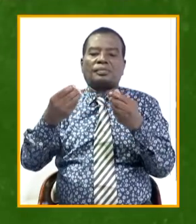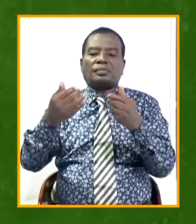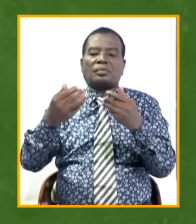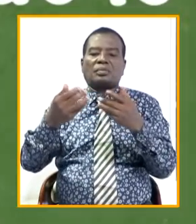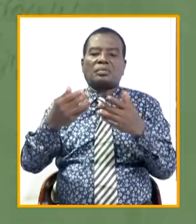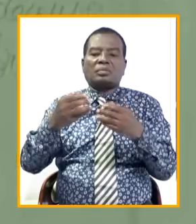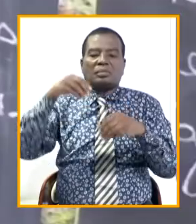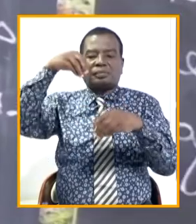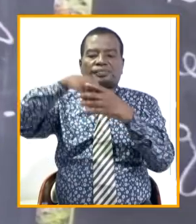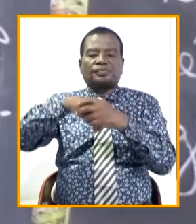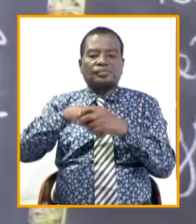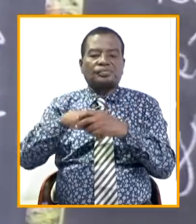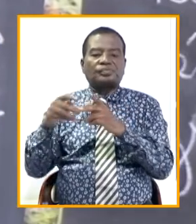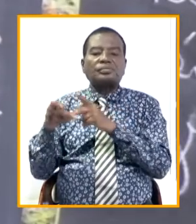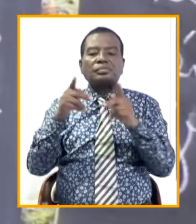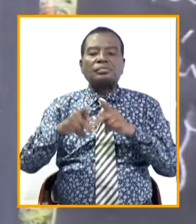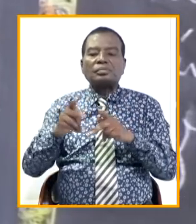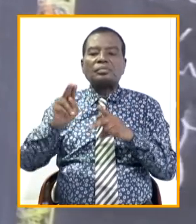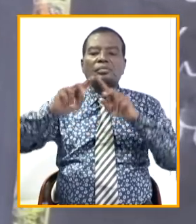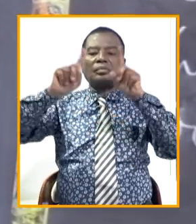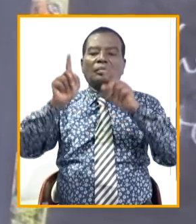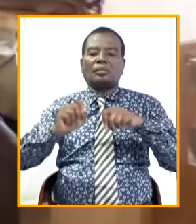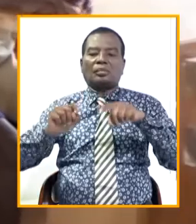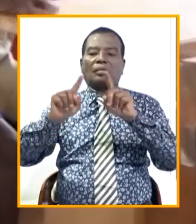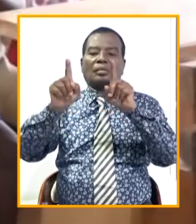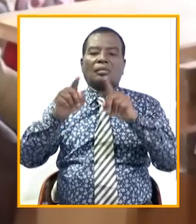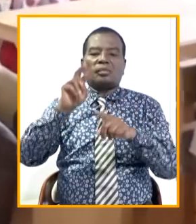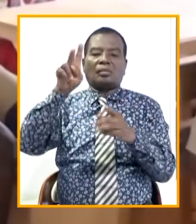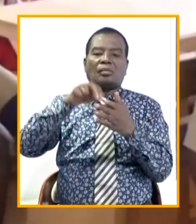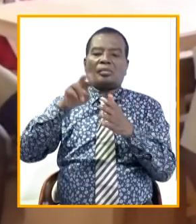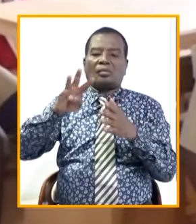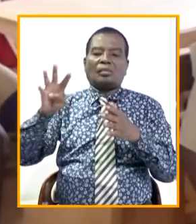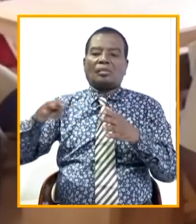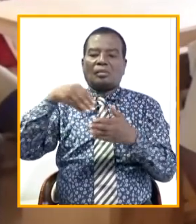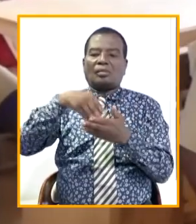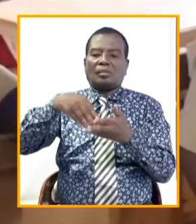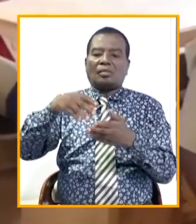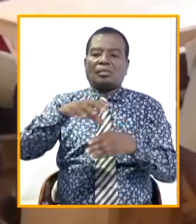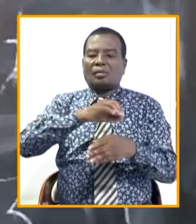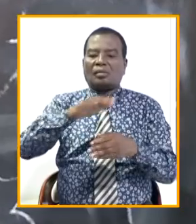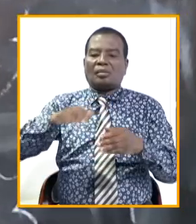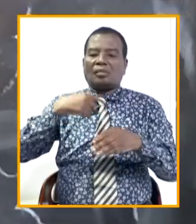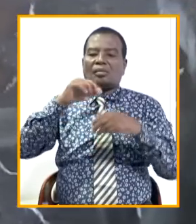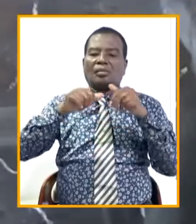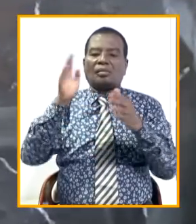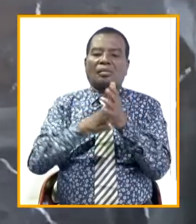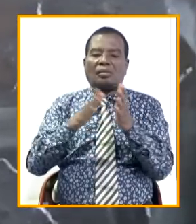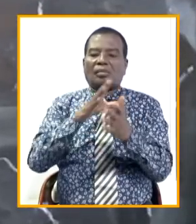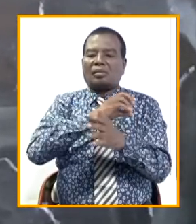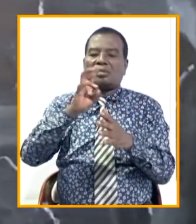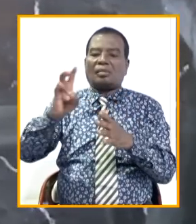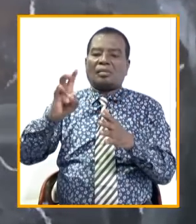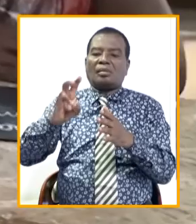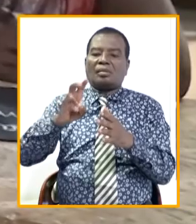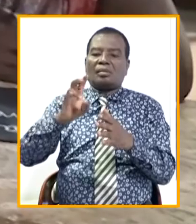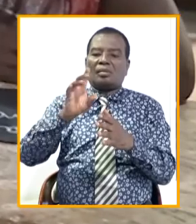est contenu. Selon l'UNESCO, 244 millions d'enfants et de jeunes ne vont pas à l'école et 771